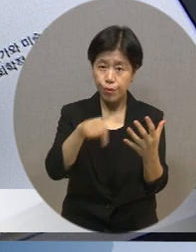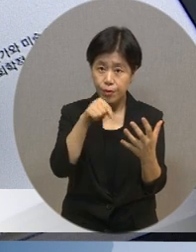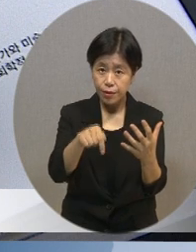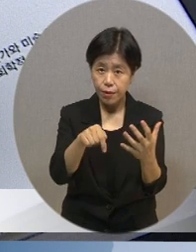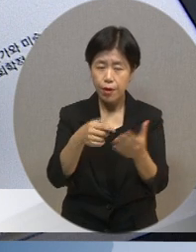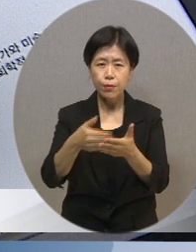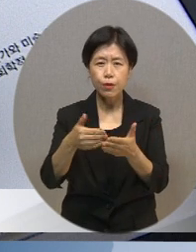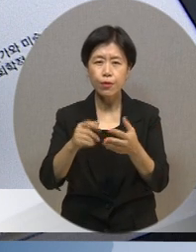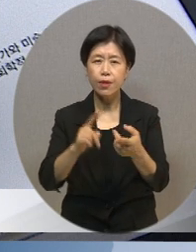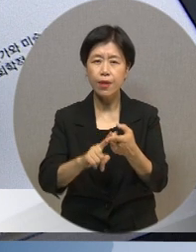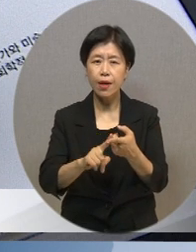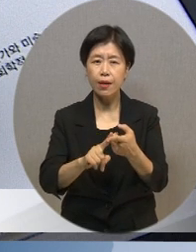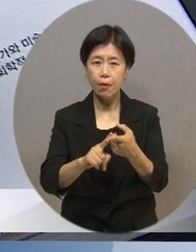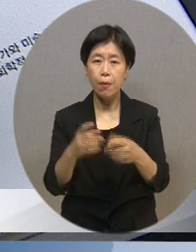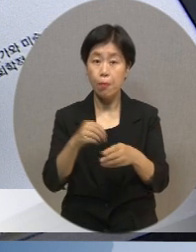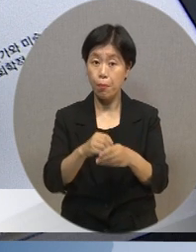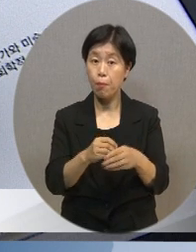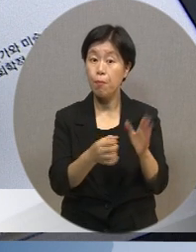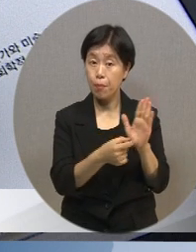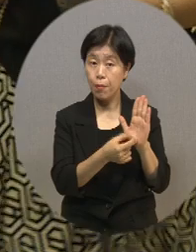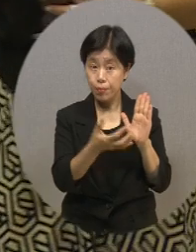담아냈는데요. 정유정 기자입니다.